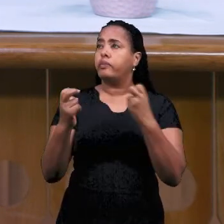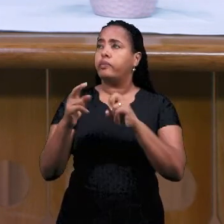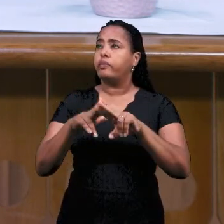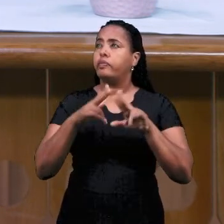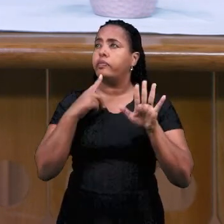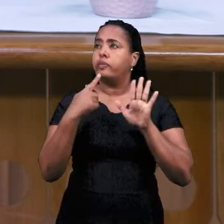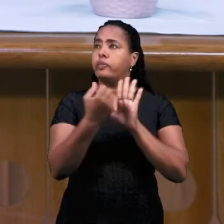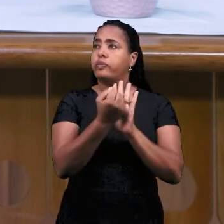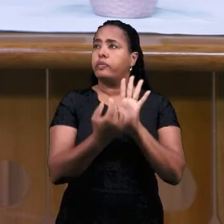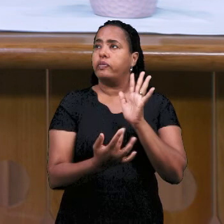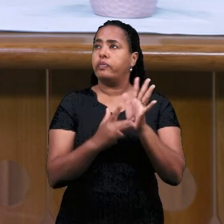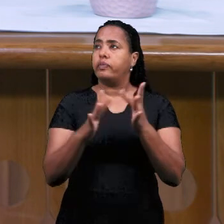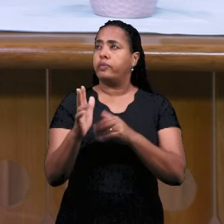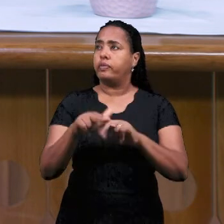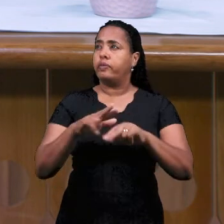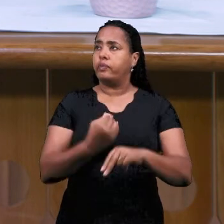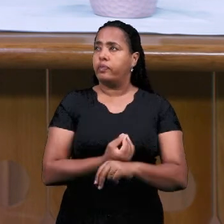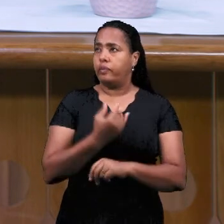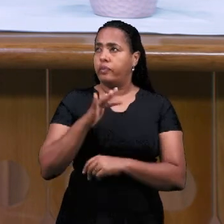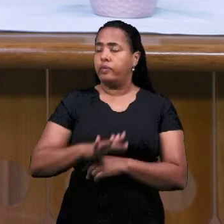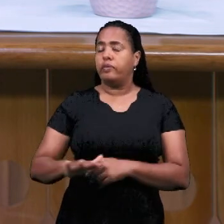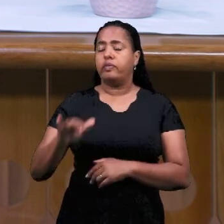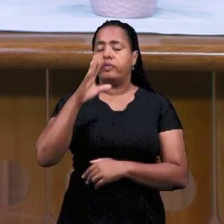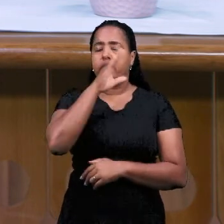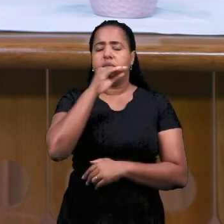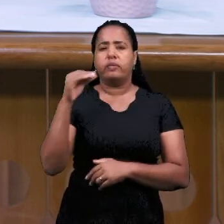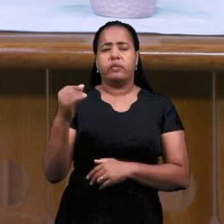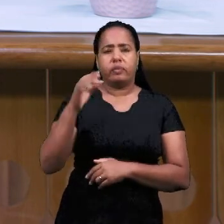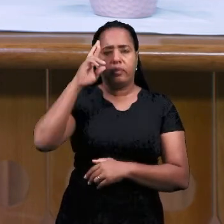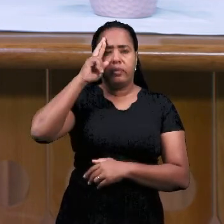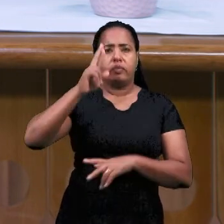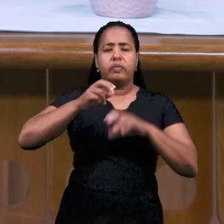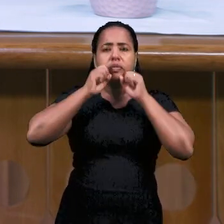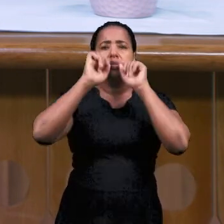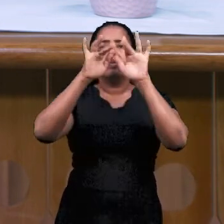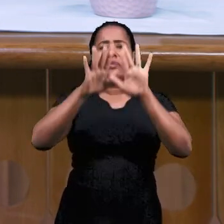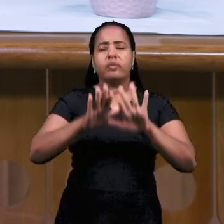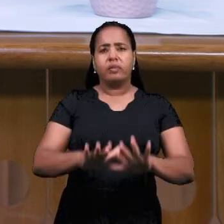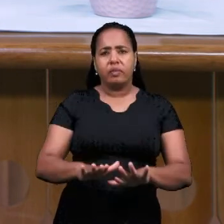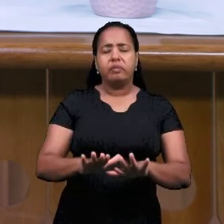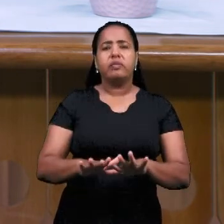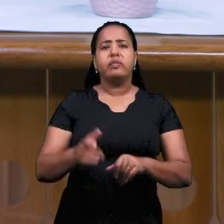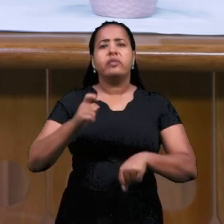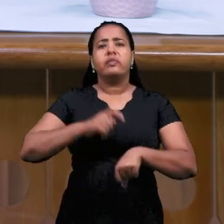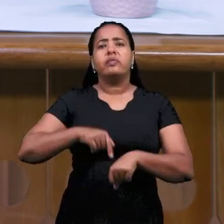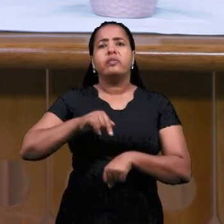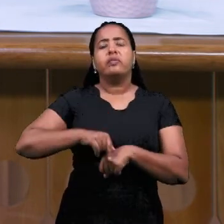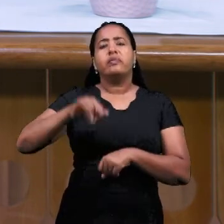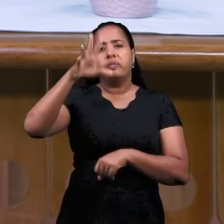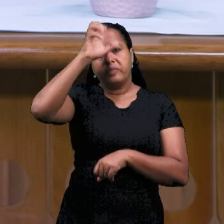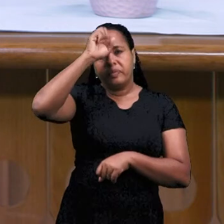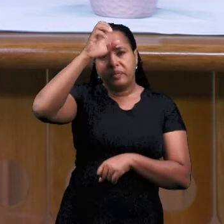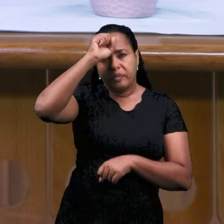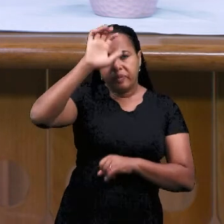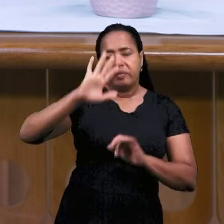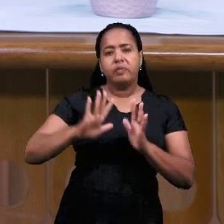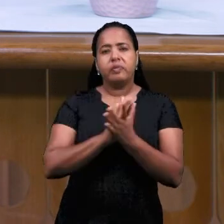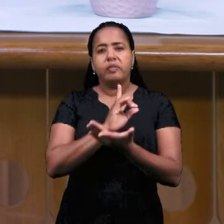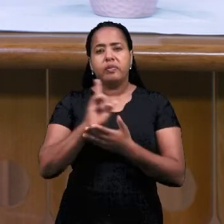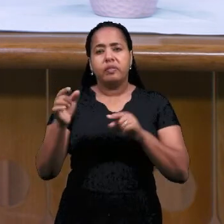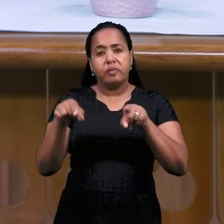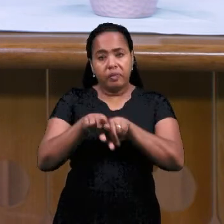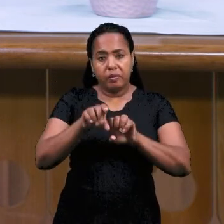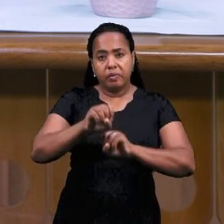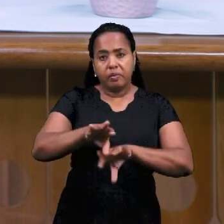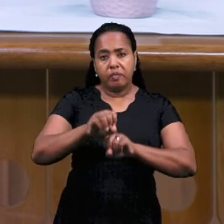sang de Jésus en faveur des enfants intermédiaires et adolescents, afin que tu puisses les bénir, Seigneur, dans l'apprentissage de ta parole, ton enseignement, et